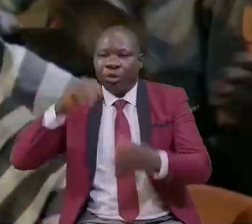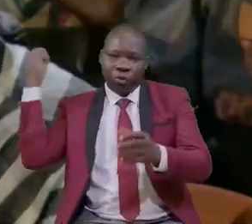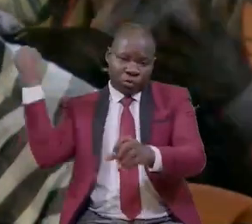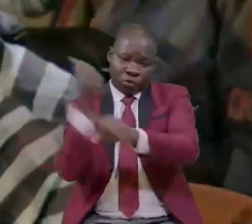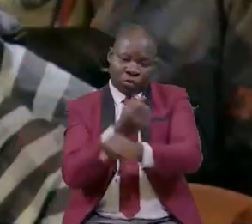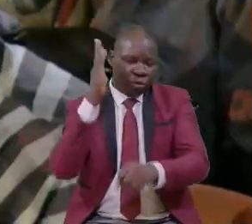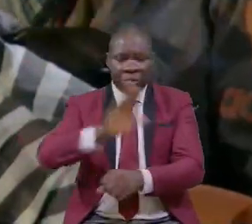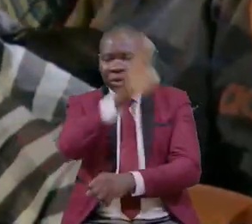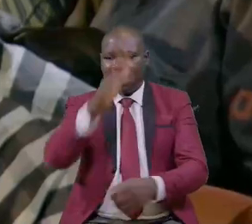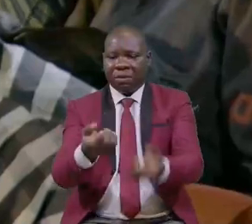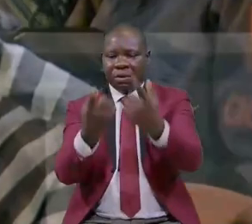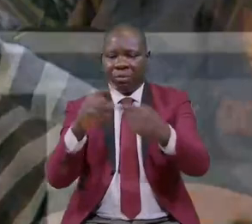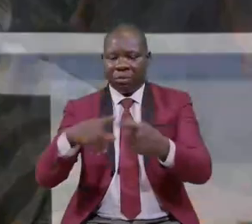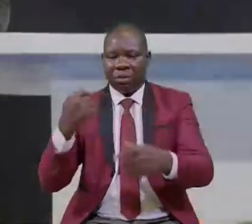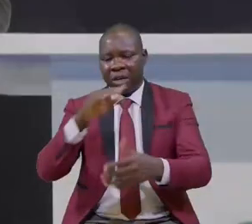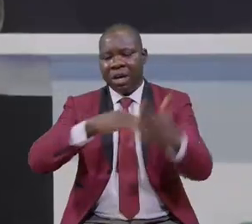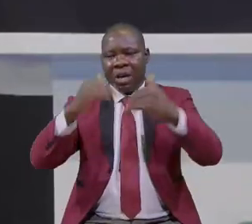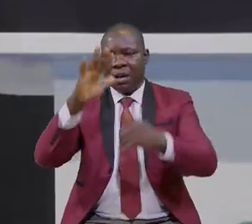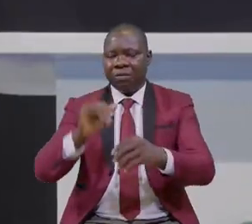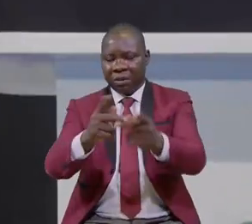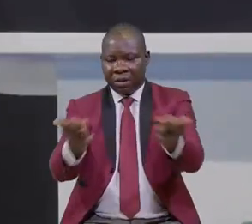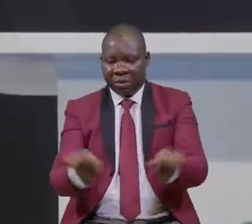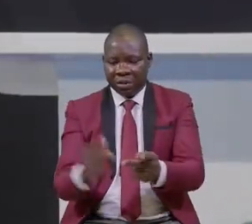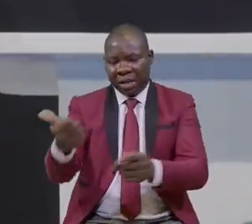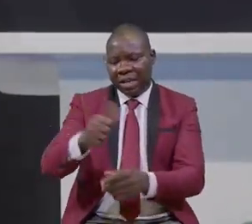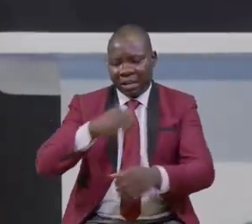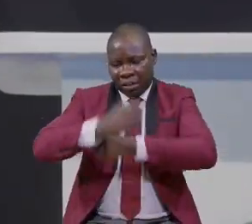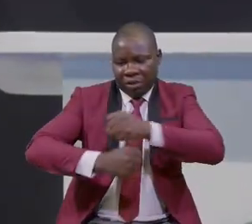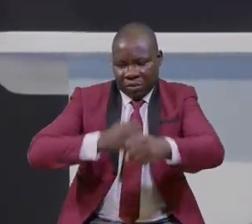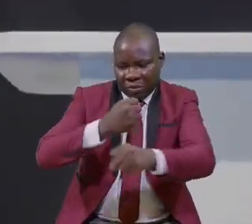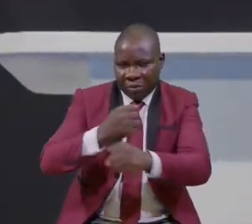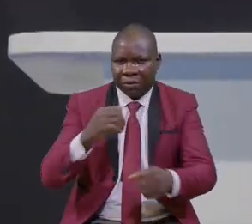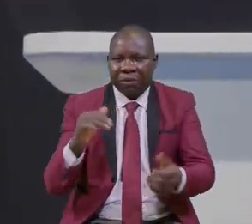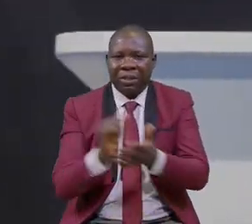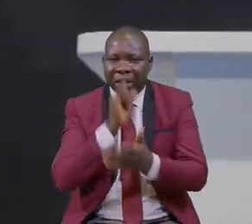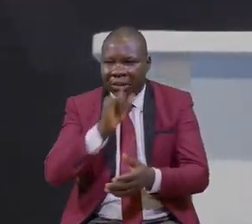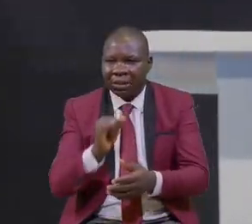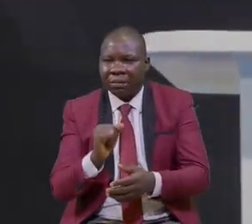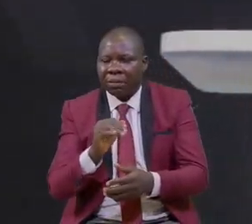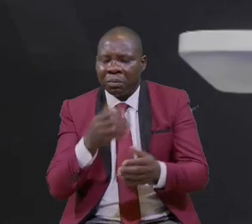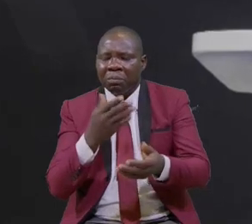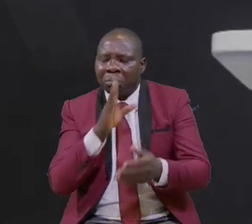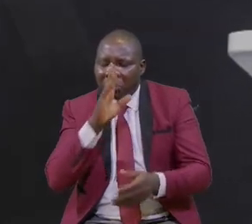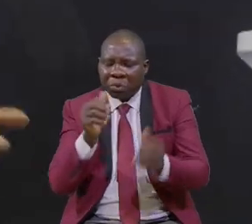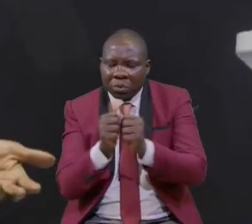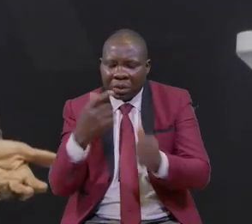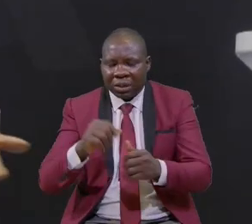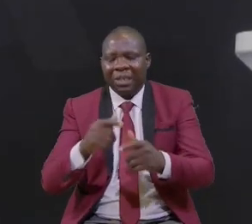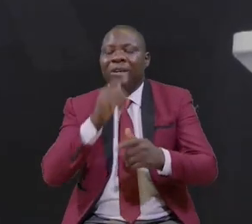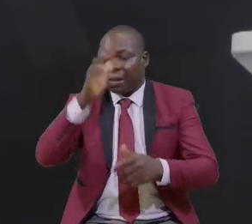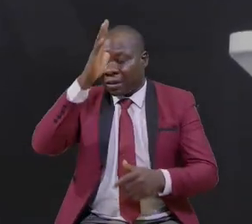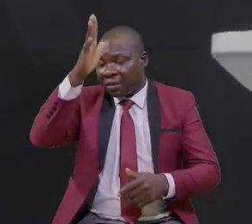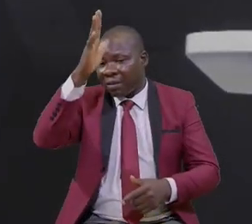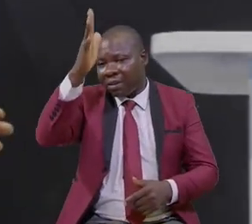ta tes lieu céleste toute souffrance puis ça commencé avec nos aïeux et